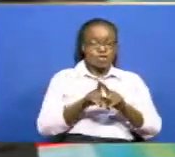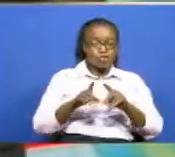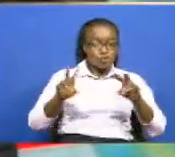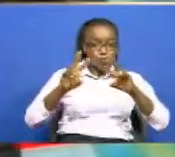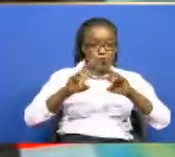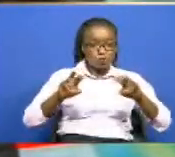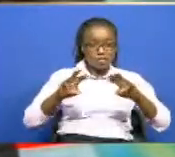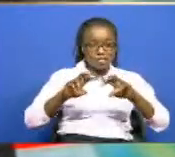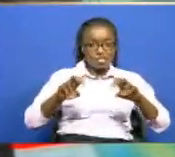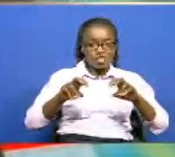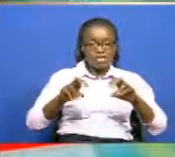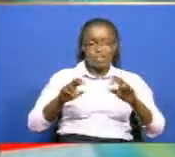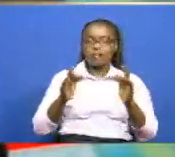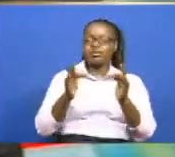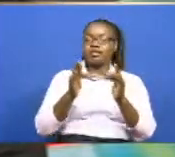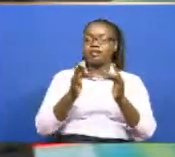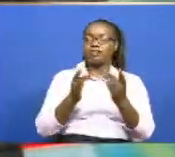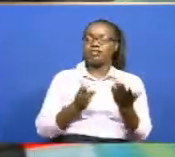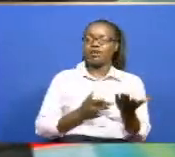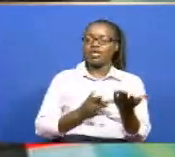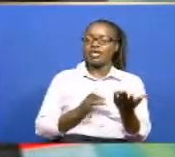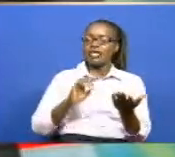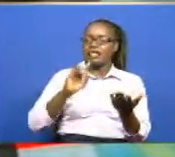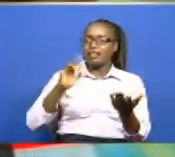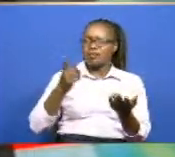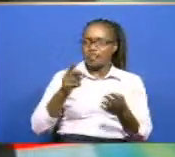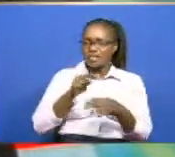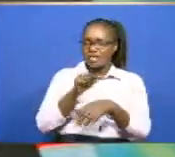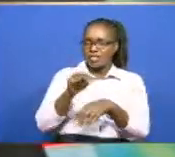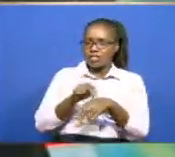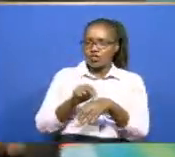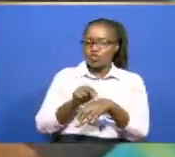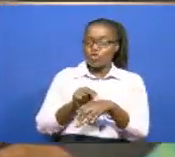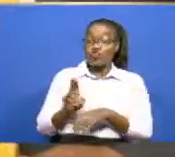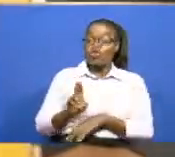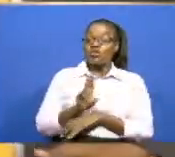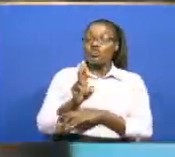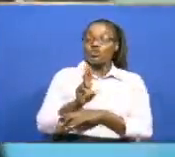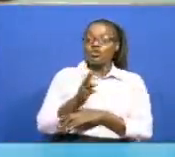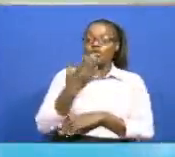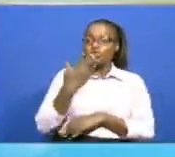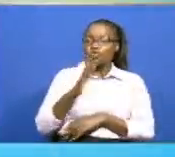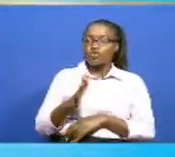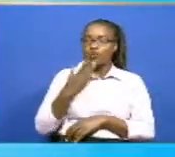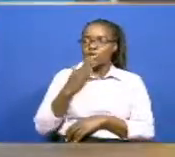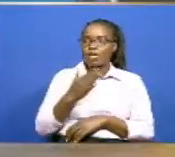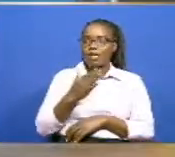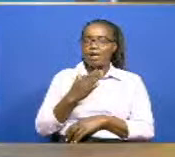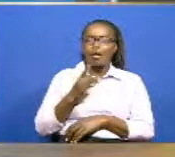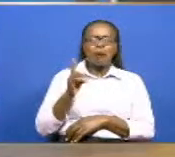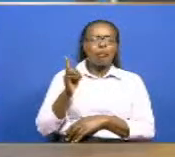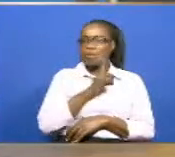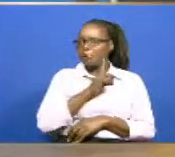niliofanya katika Google. Hilo ndo taifa ambalo linajulikana sana kwa sukari, kwa pilipili.